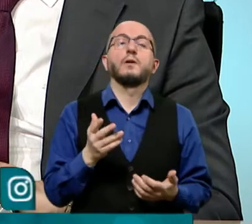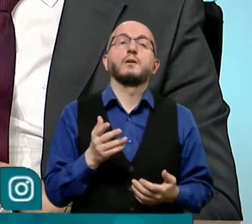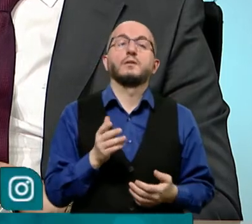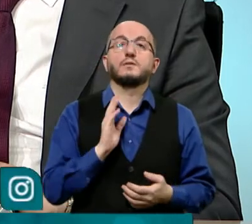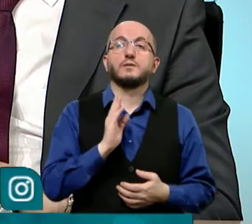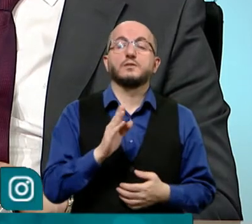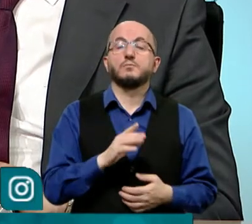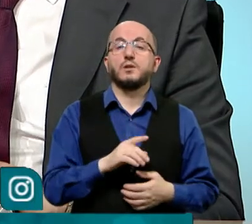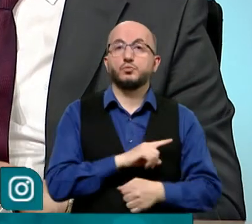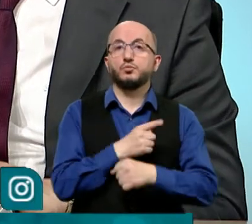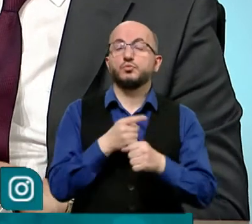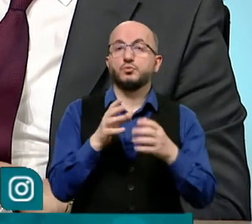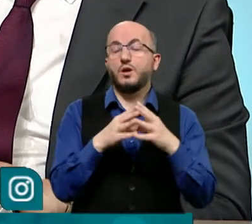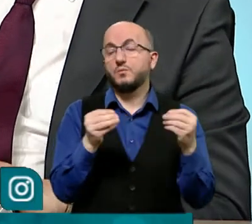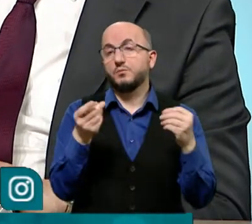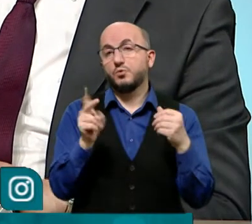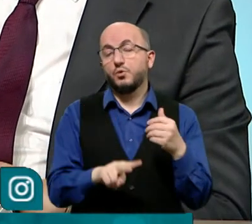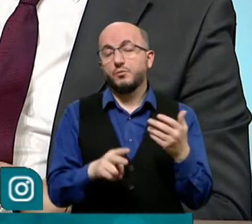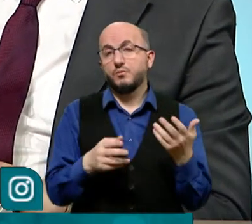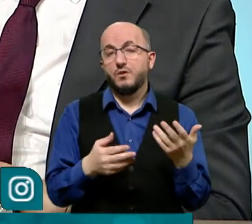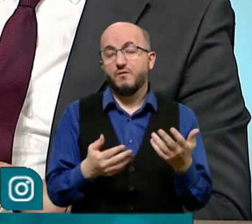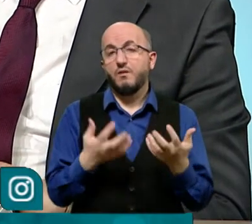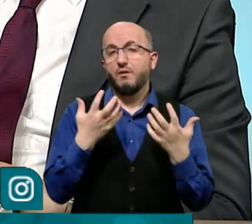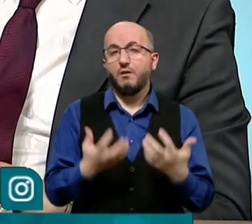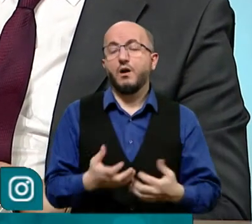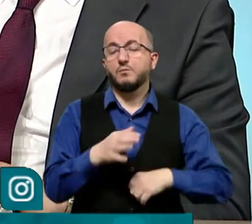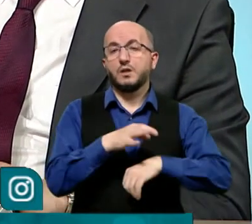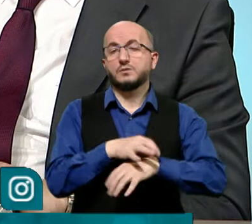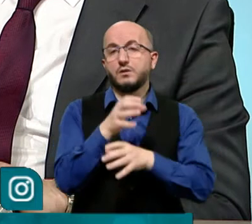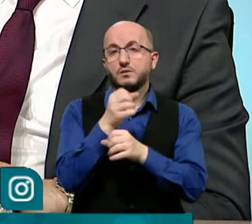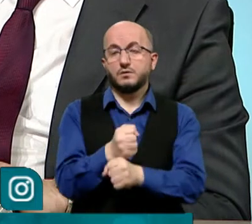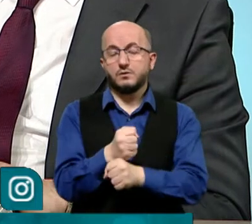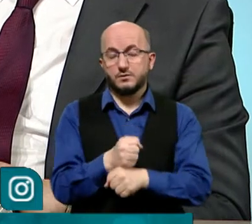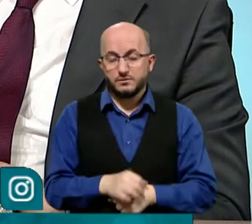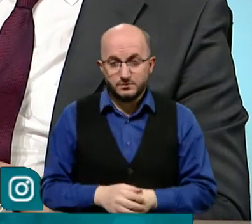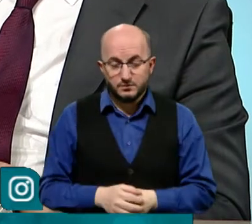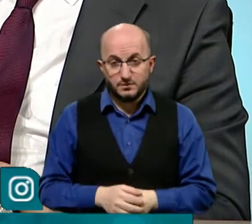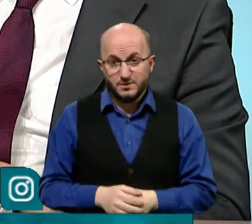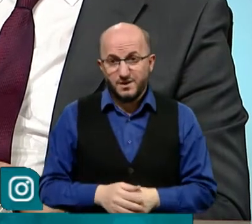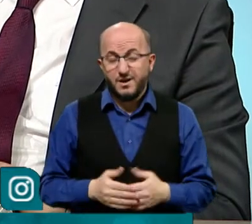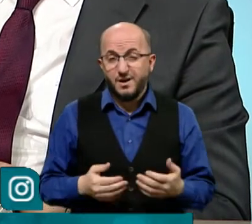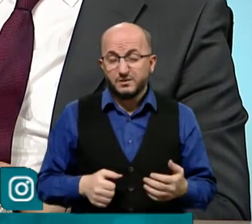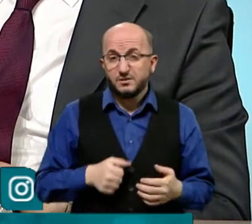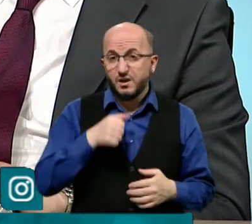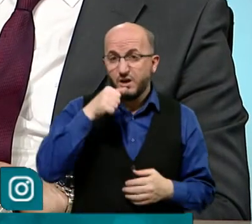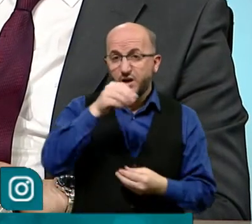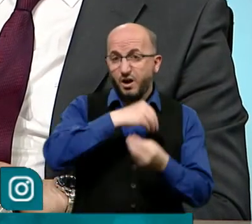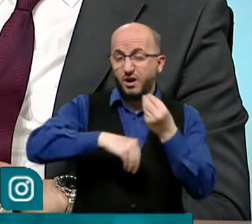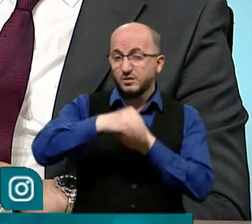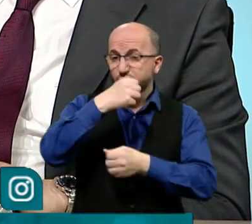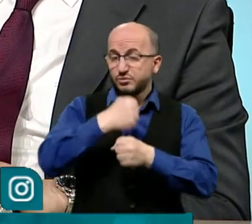ortadan kaybolması ölümdür. Veya müzmin bir rahatsızlığa yakalanırız, kronik. Artık hac menasikini, o